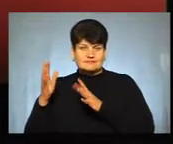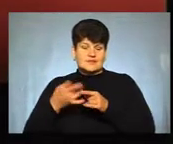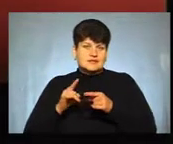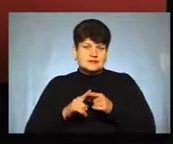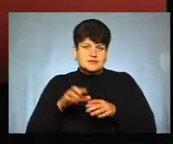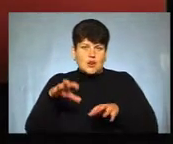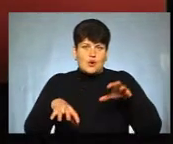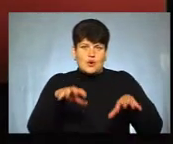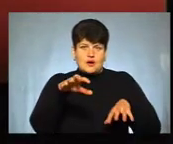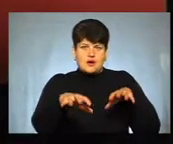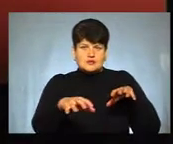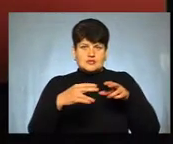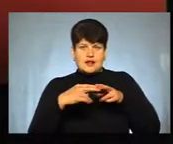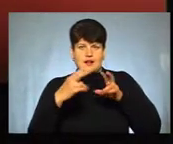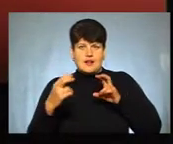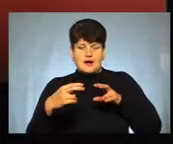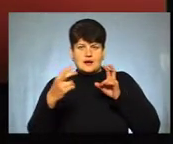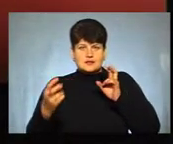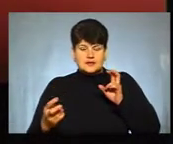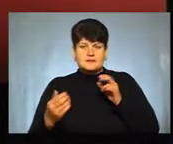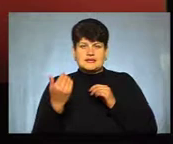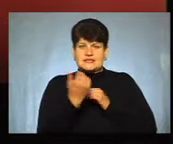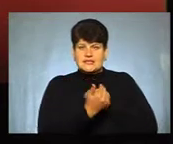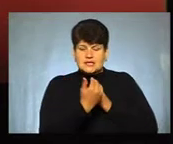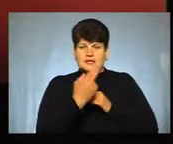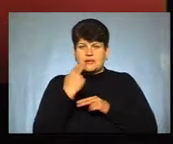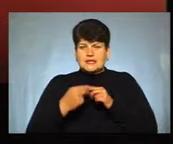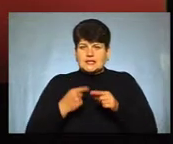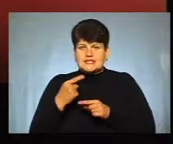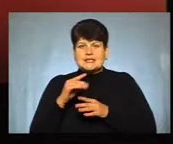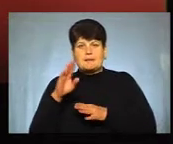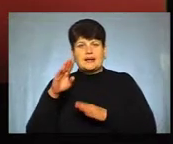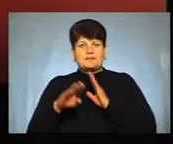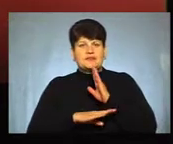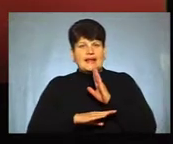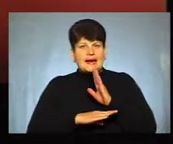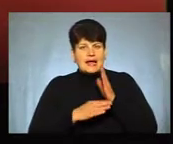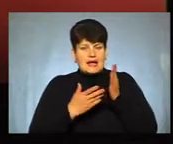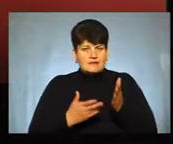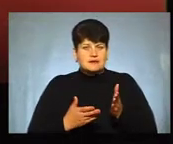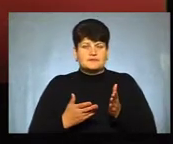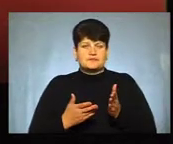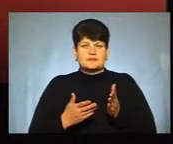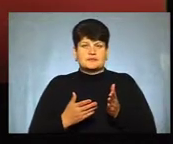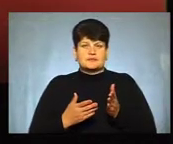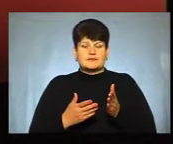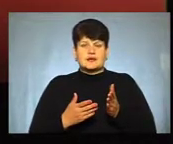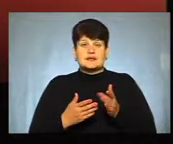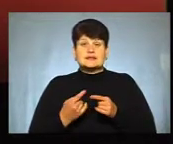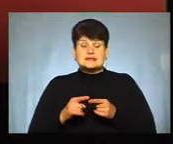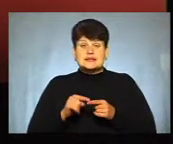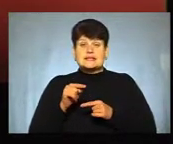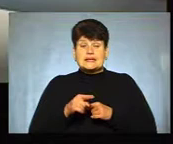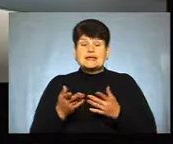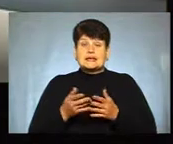такими кладками, з їхніми традиційними деревами, якраз саджанцями, ті, які